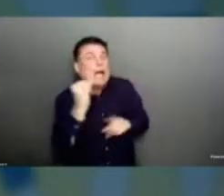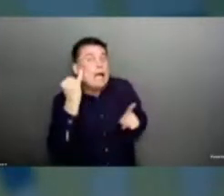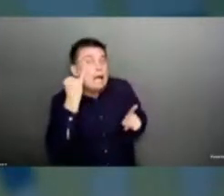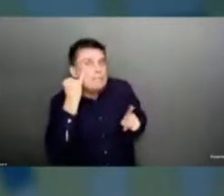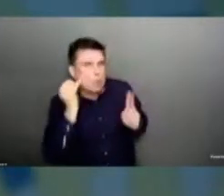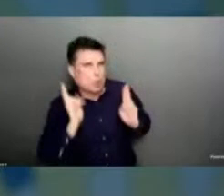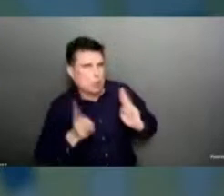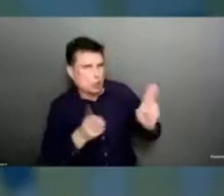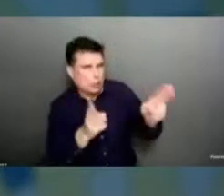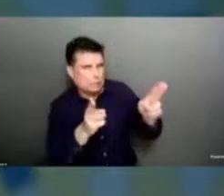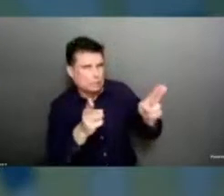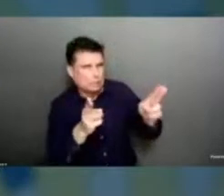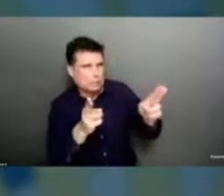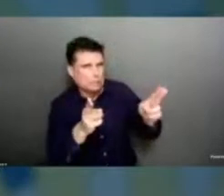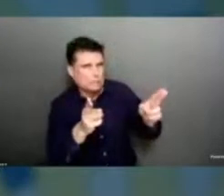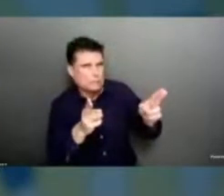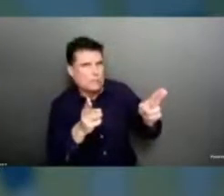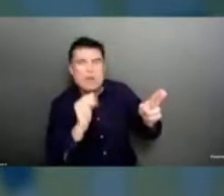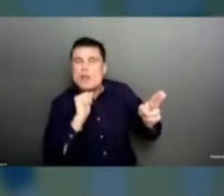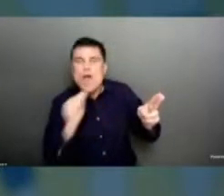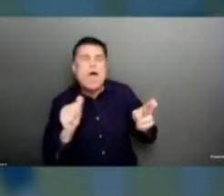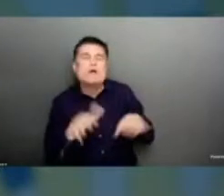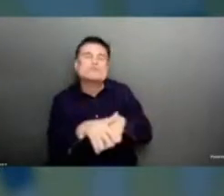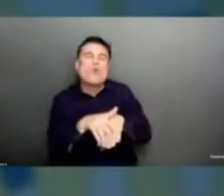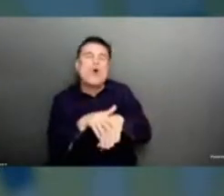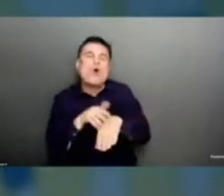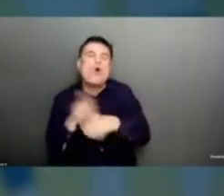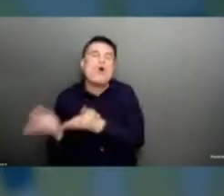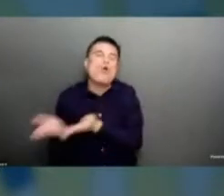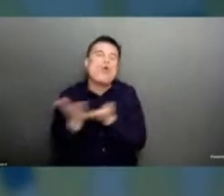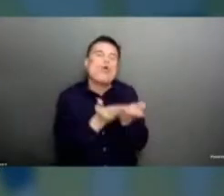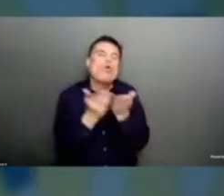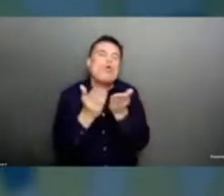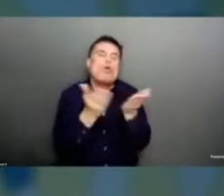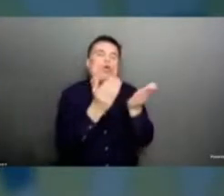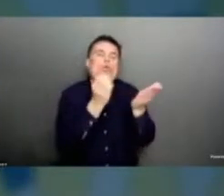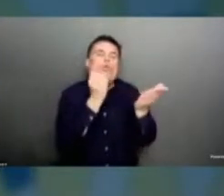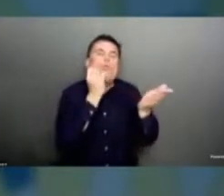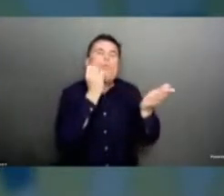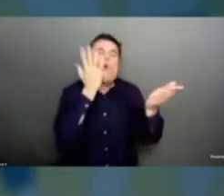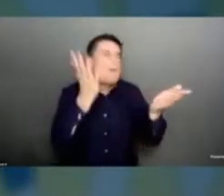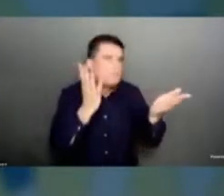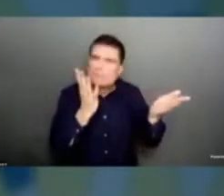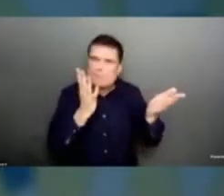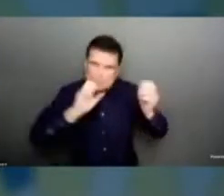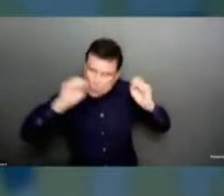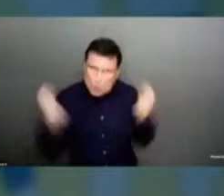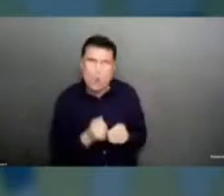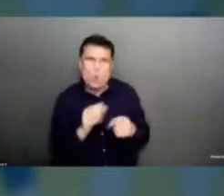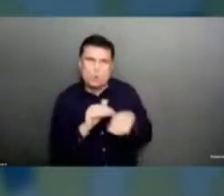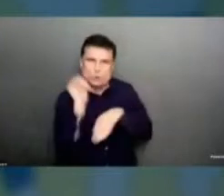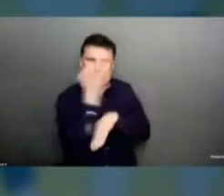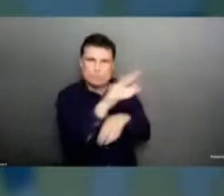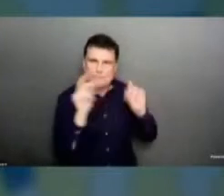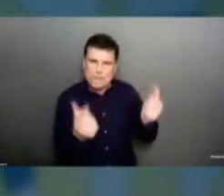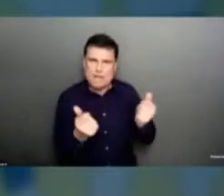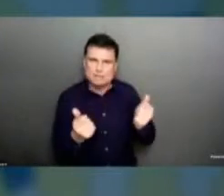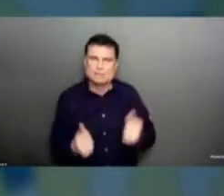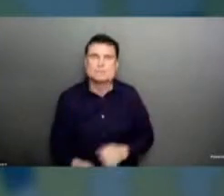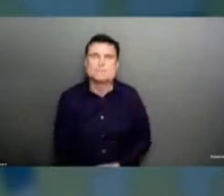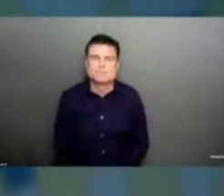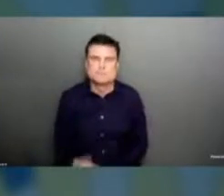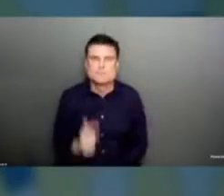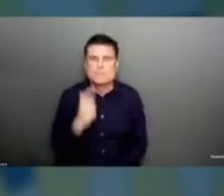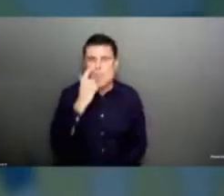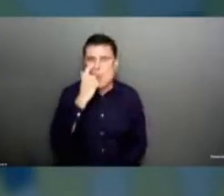the National Operations Center 那么昨天我们 the 也是 numbers 得到 of 了国 doses 际 of 的 both 组织。 Pfizer and Moderna vaccine that we will be receiving during the month